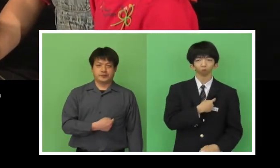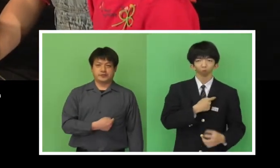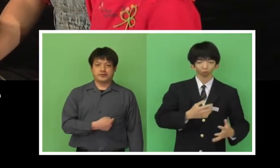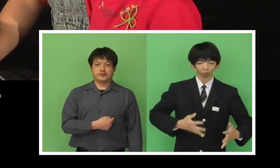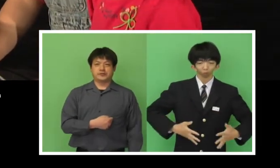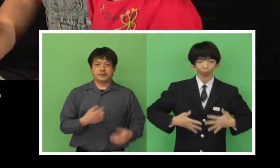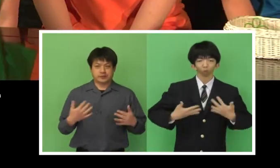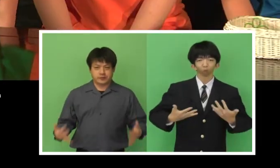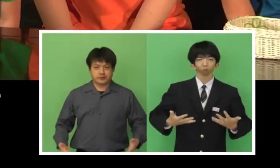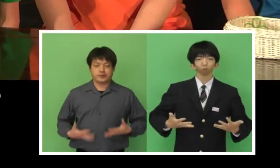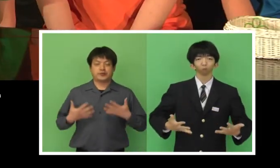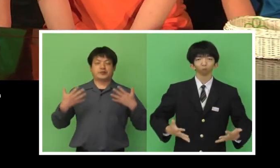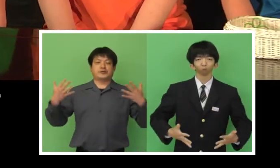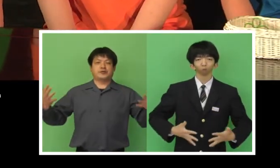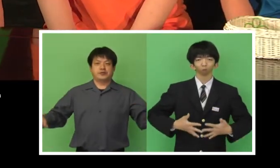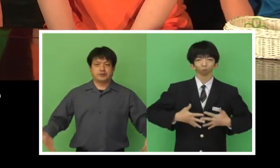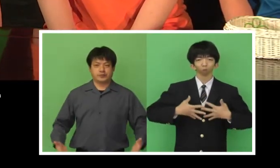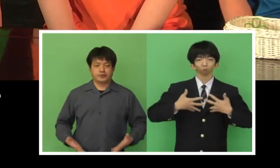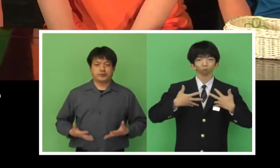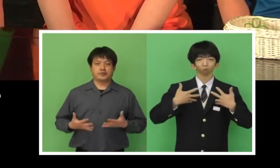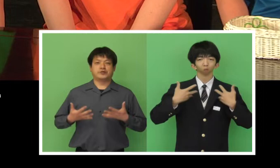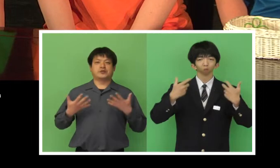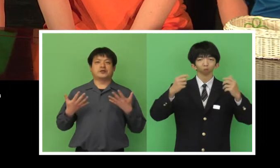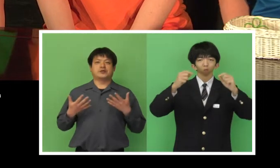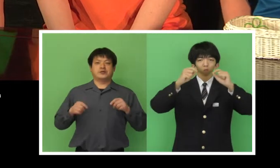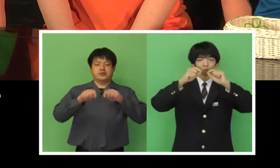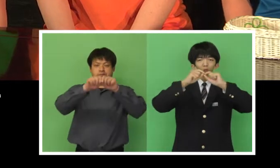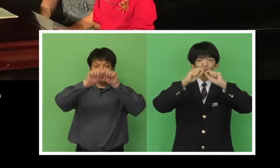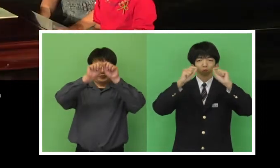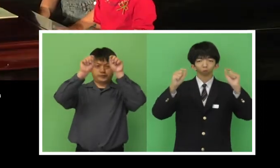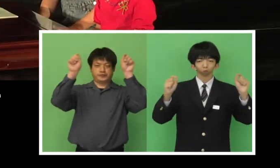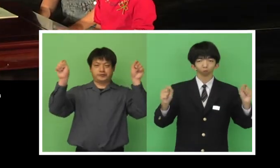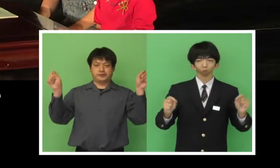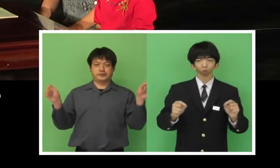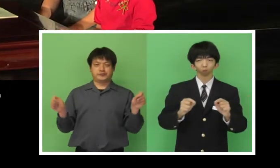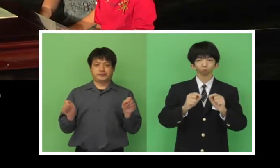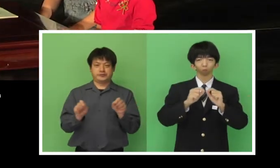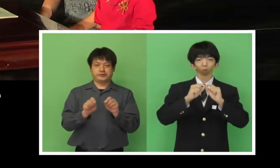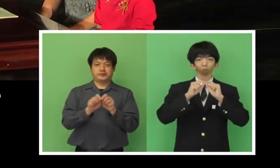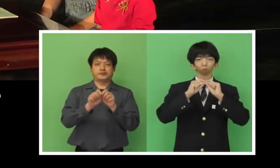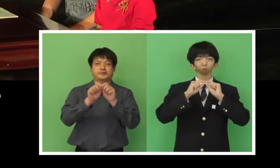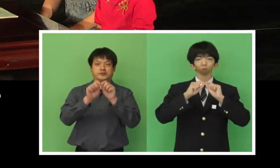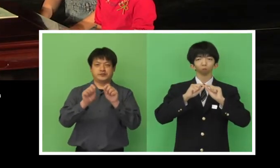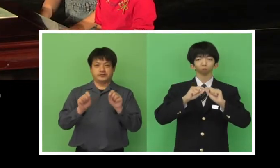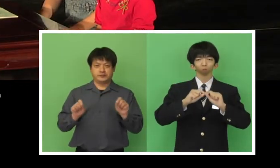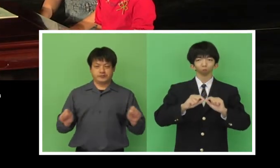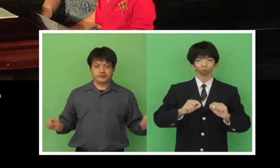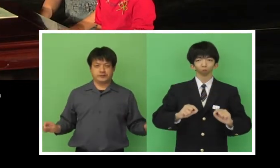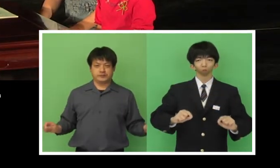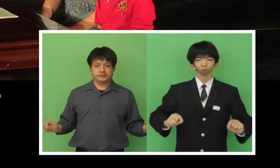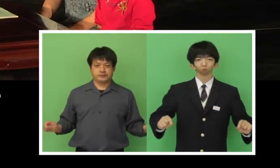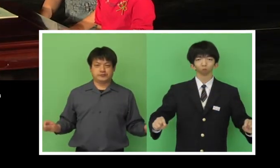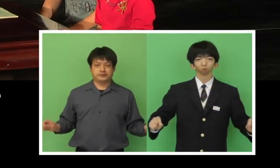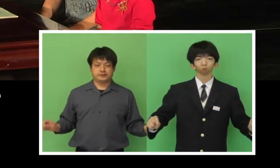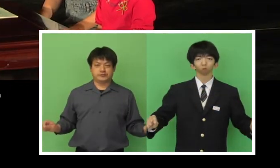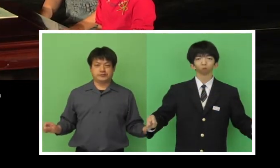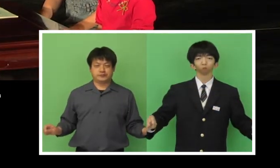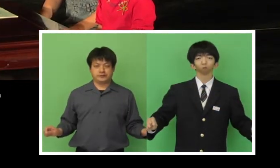心がポカポカ結ばれ